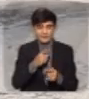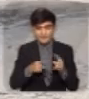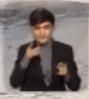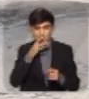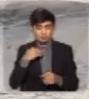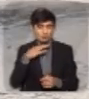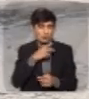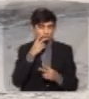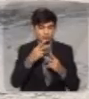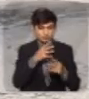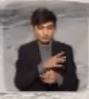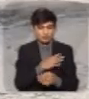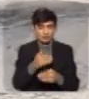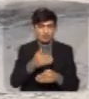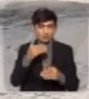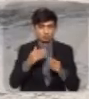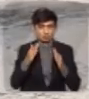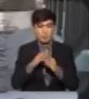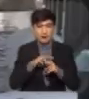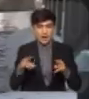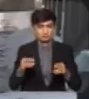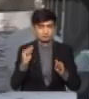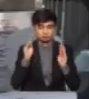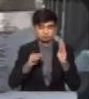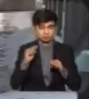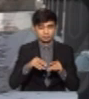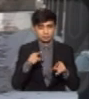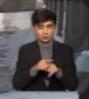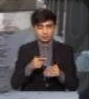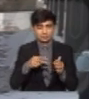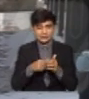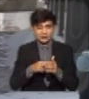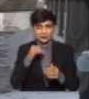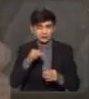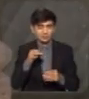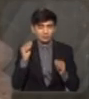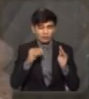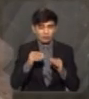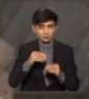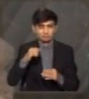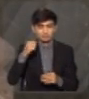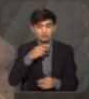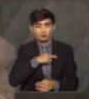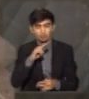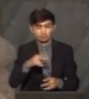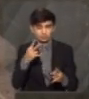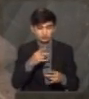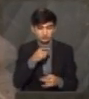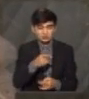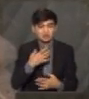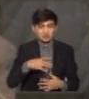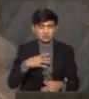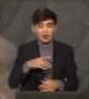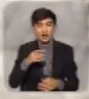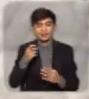И мазары с размером с полноценный дом, и могильные плиты с золоченой гравировкой. Нужно ли это мертвым, трудно сказать. Но для живых